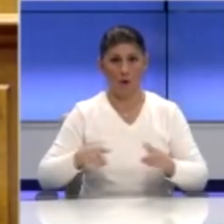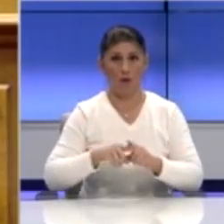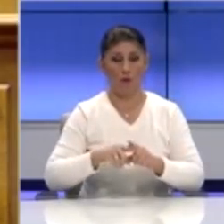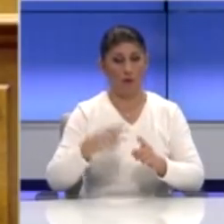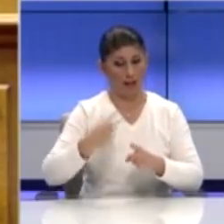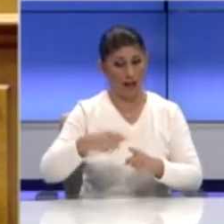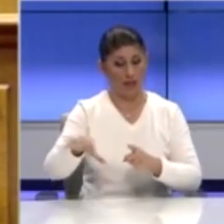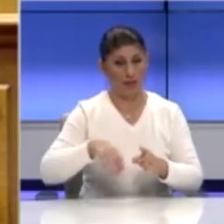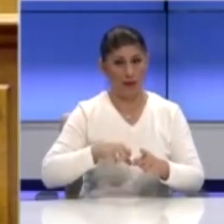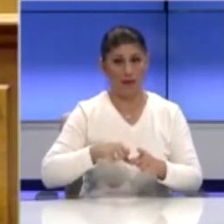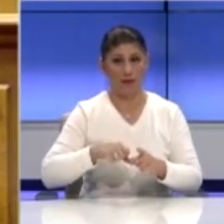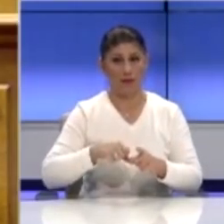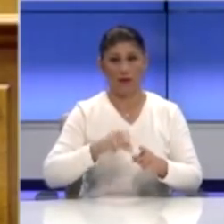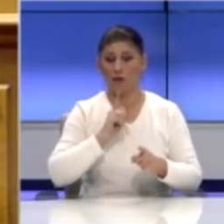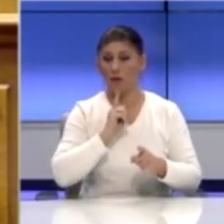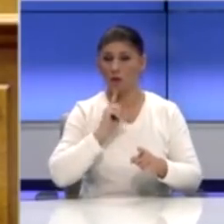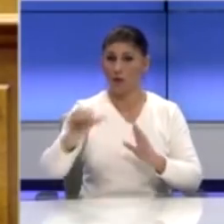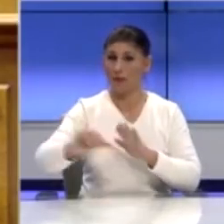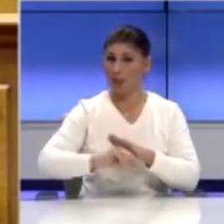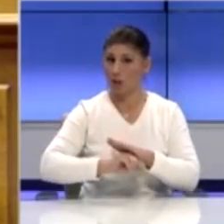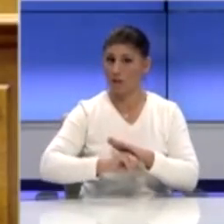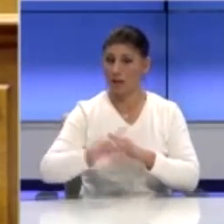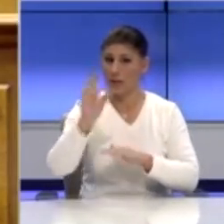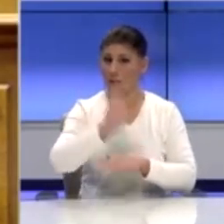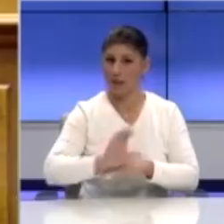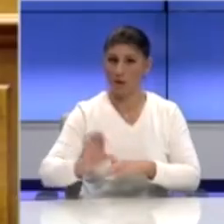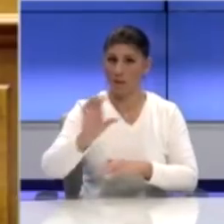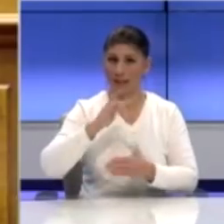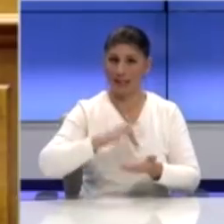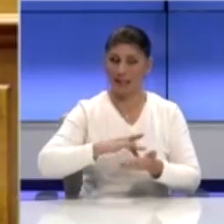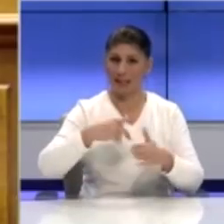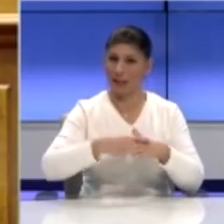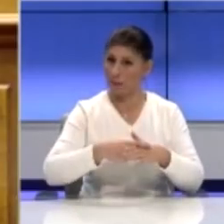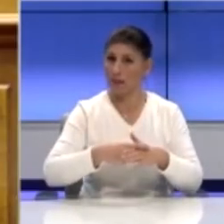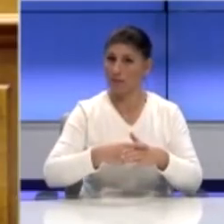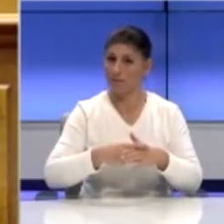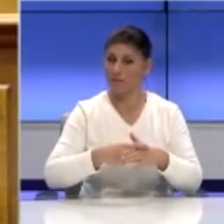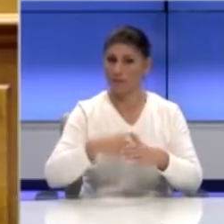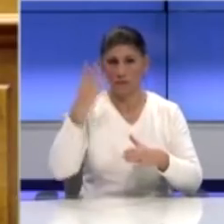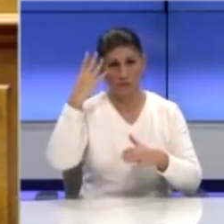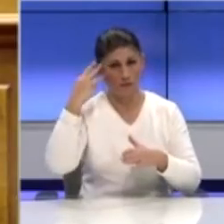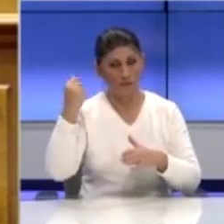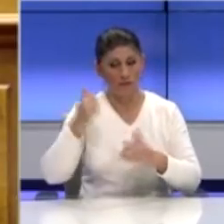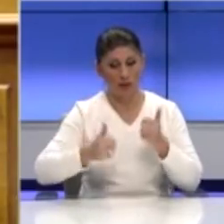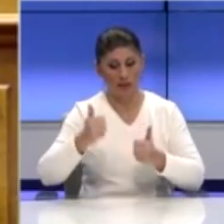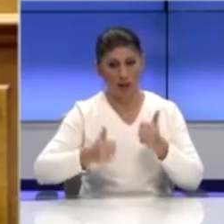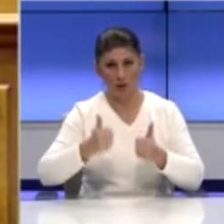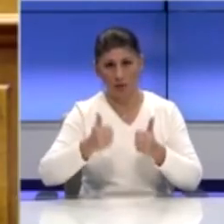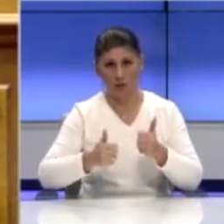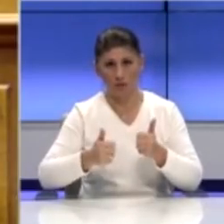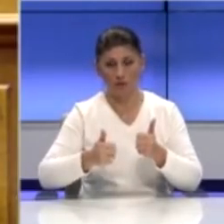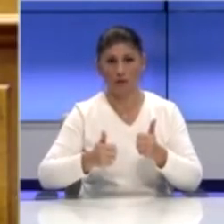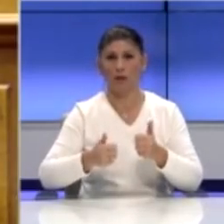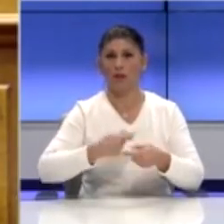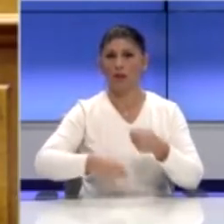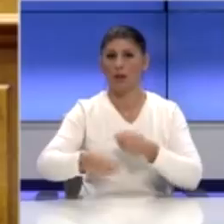θα έπαιρνε ως επιστροφή από την Ευρωπαϊκή Κεντρική Τράπεζα. Ξεχάσατε τους ανταγωνισμούς γύρω από την αγορά